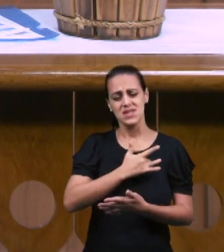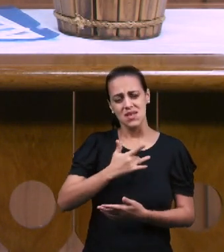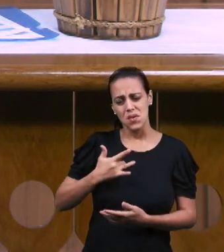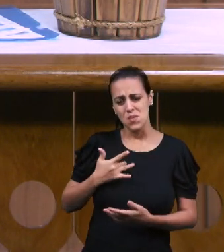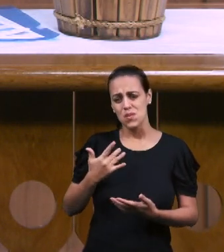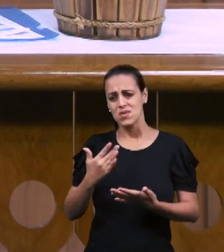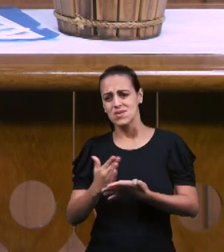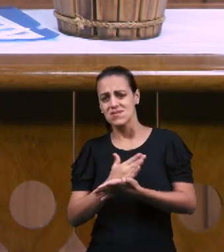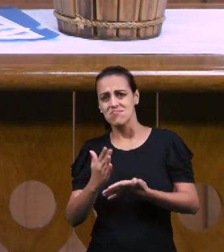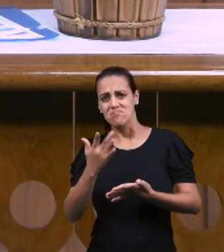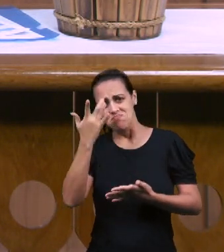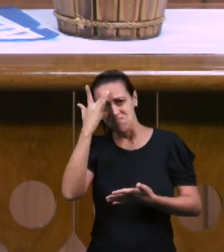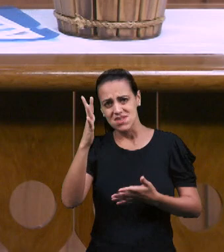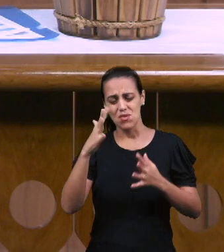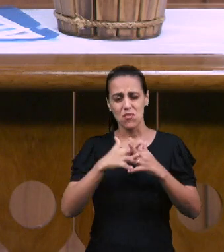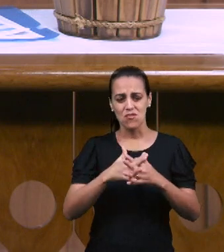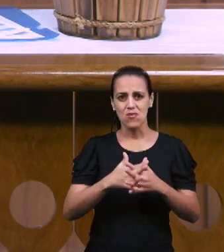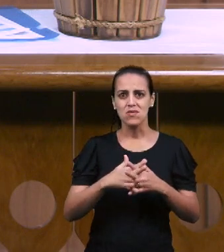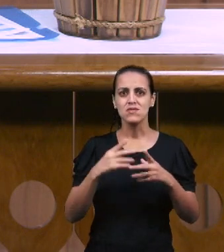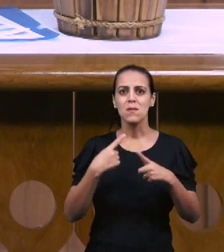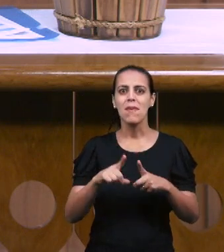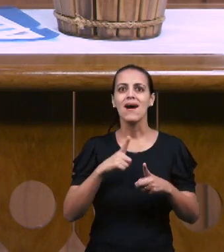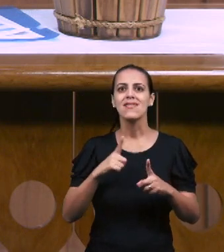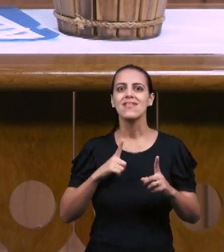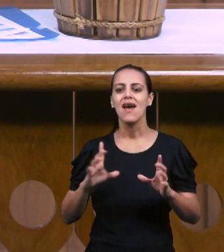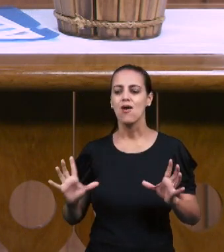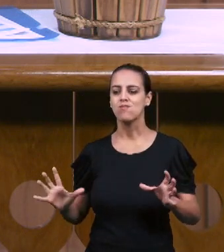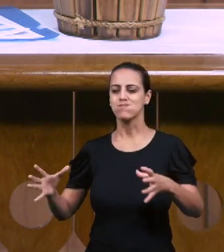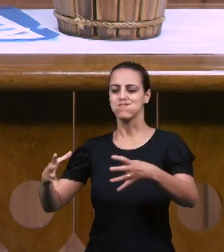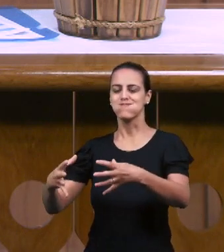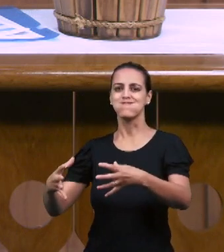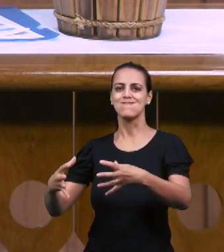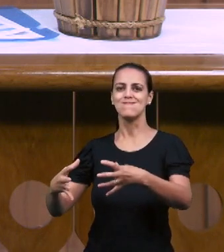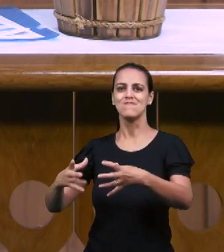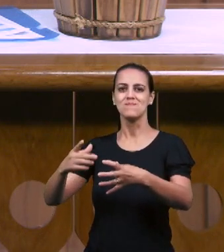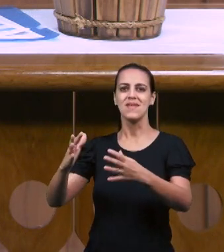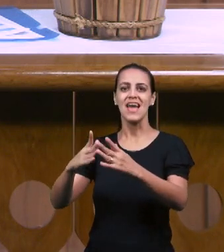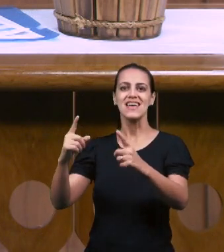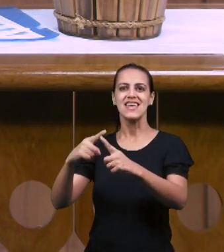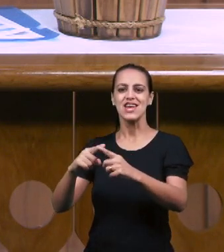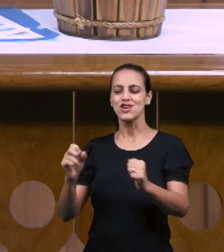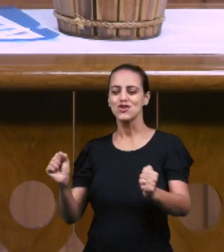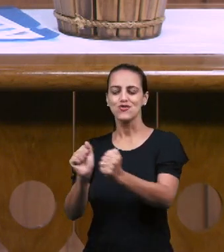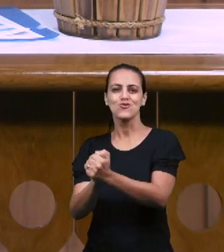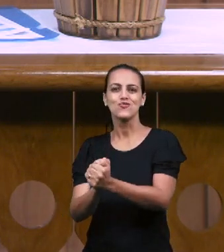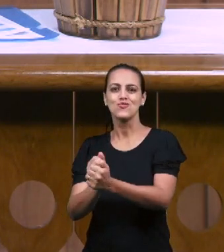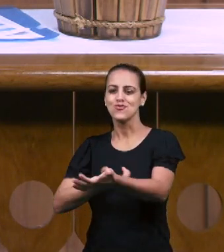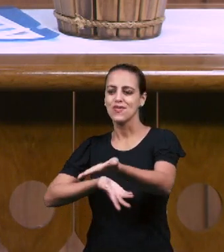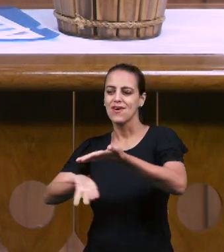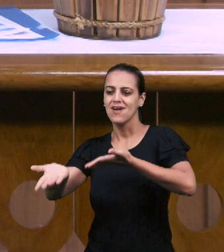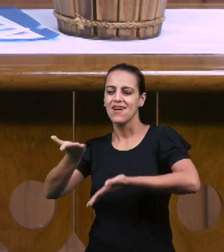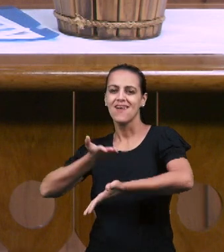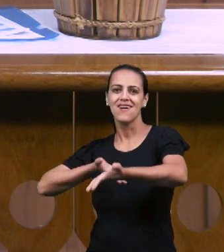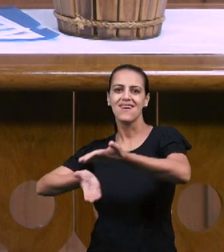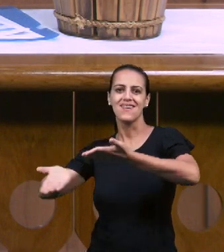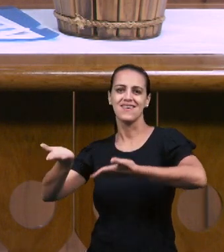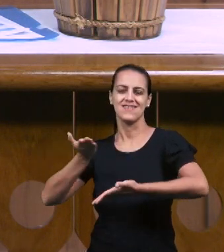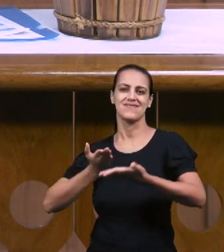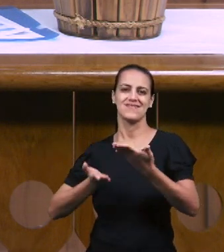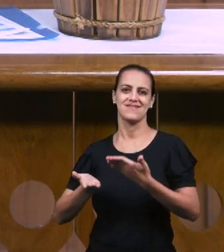mais l'église, elle est là pour aider. Nous sommes en train de voir des frères qui se dédient à